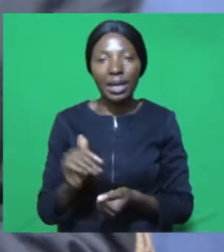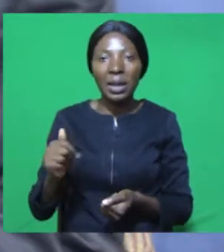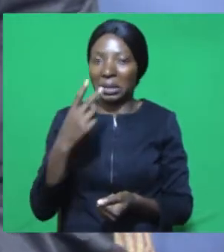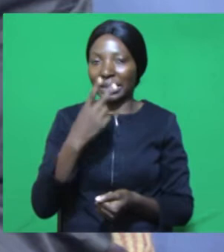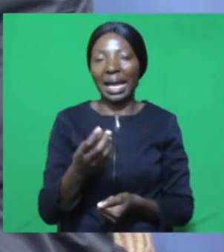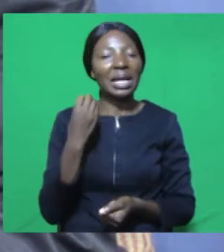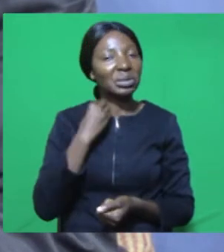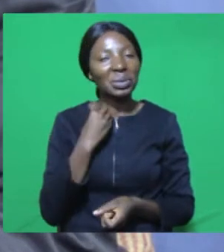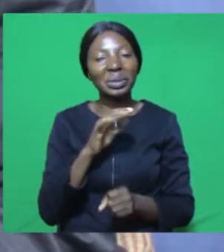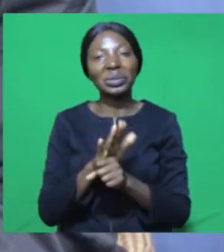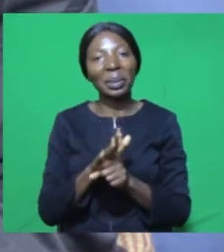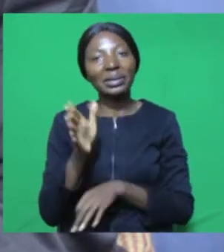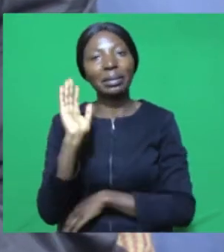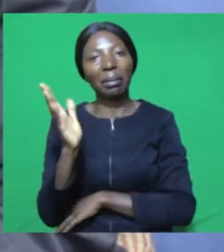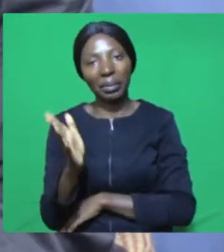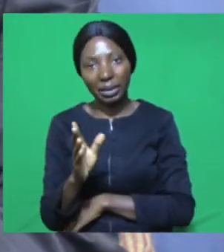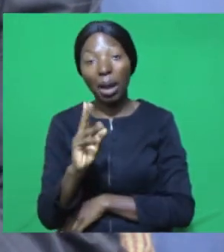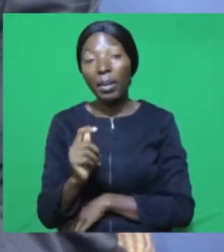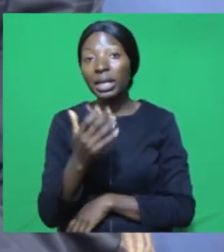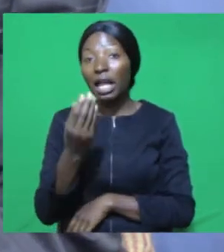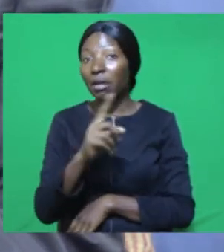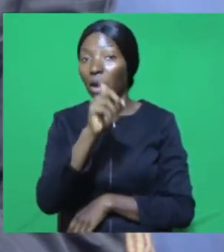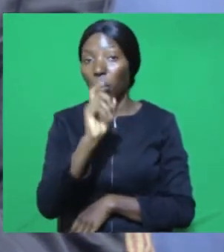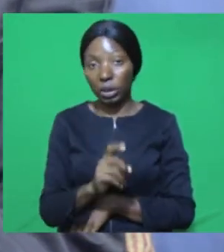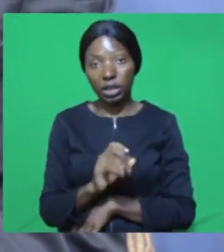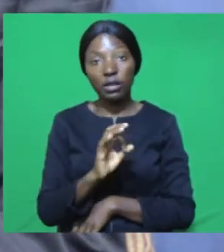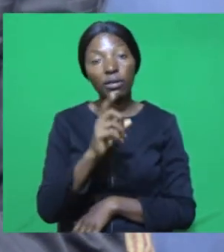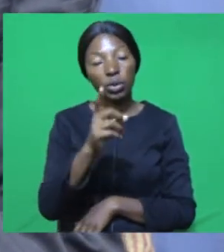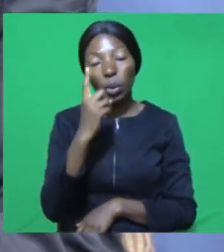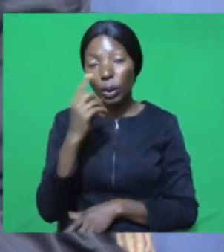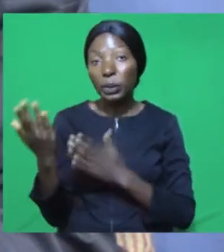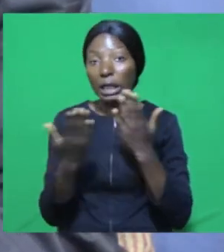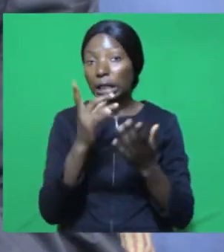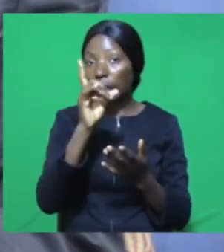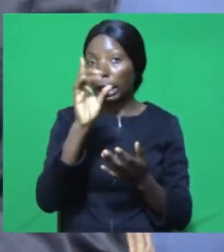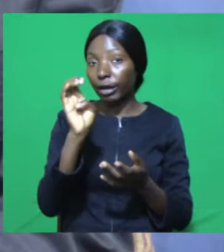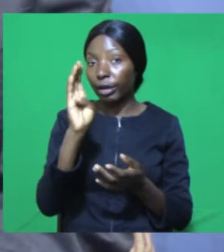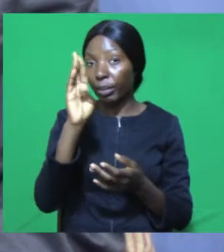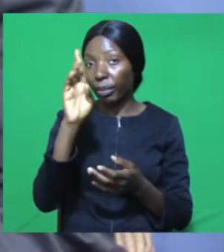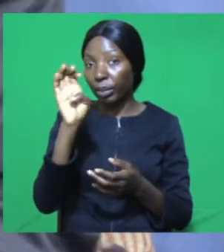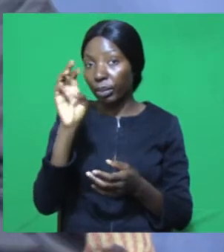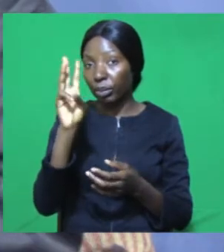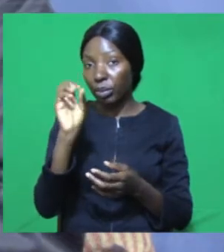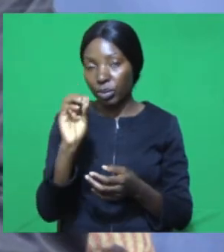kizwa nenyaya, batipane mvunzo wa uya mfungwa dzangu pandavenga kuna Hebrews. Yes. Vatereri pananchirenga